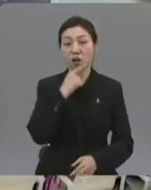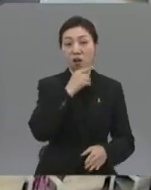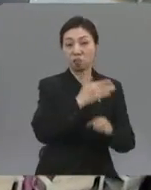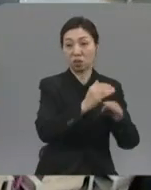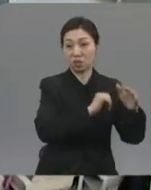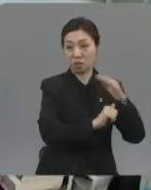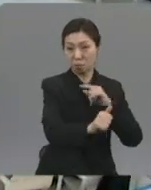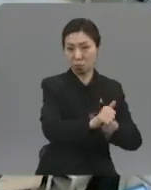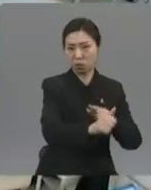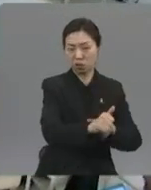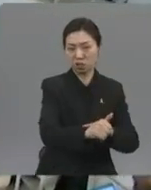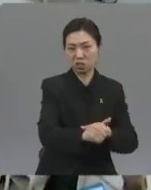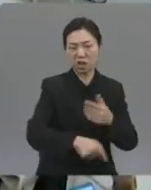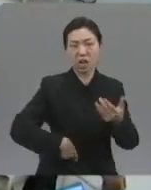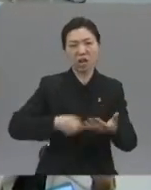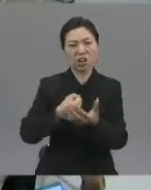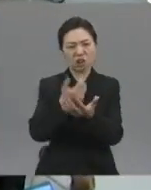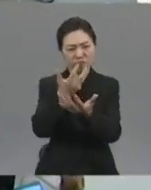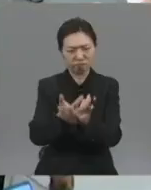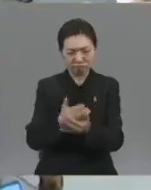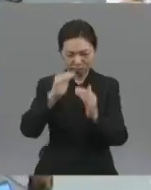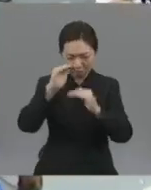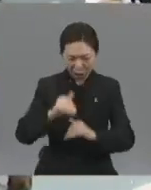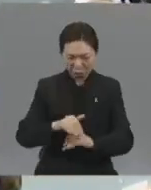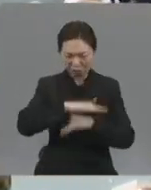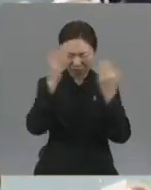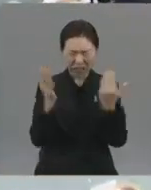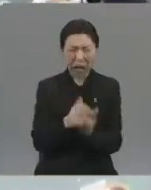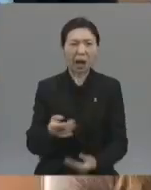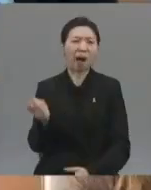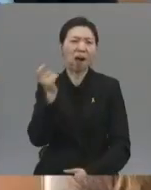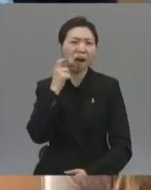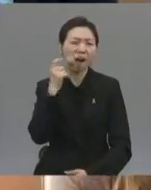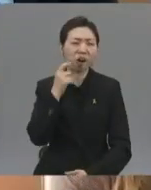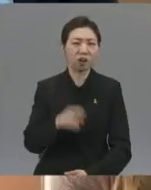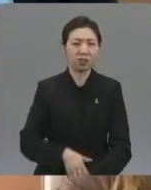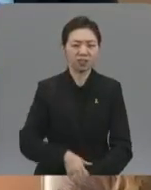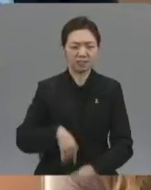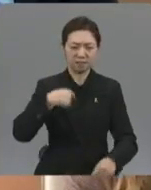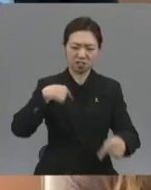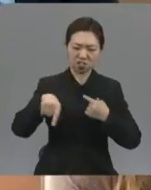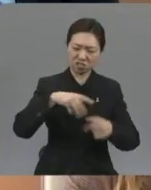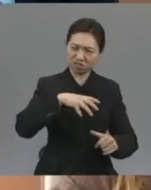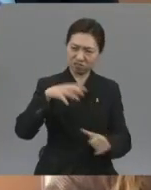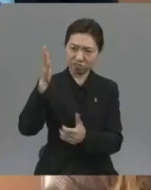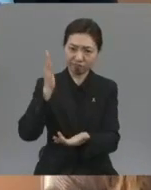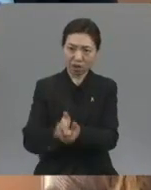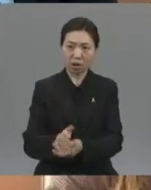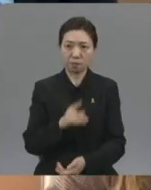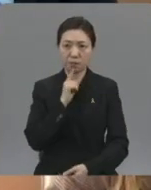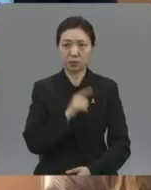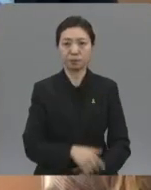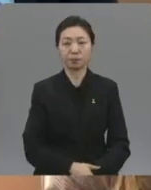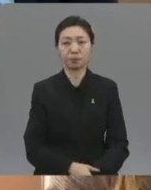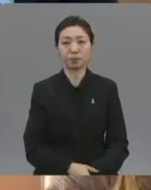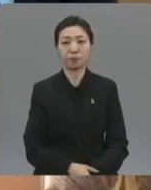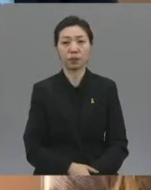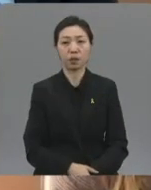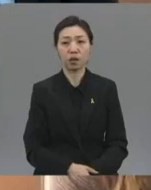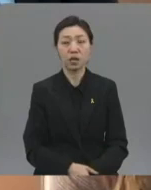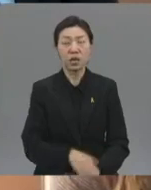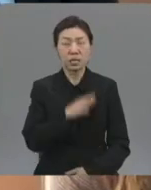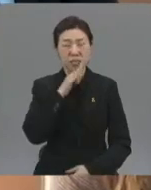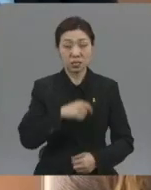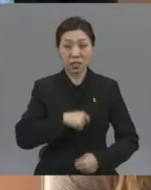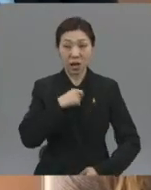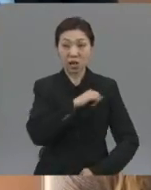tình hình sinh tử nơi ở của các nạn nhân người nước ngoài lo ngại bị tra tấn tử hình ngay lập tức tự ý giam cầm hay bắt cóc trong nghị